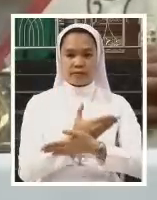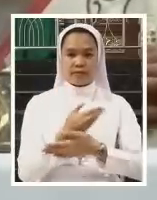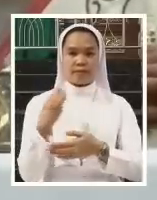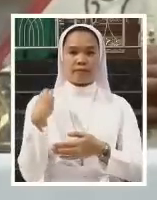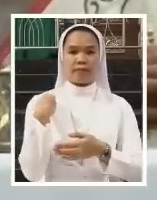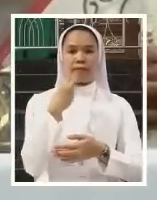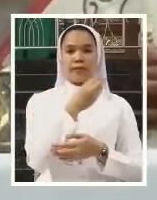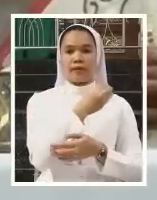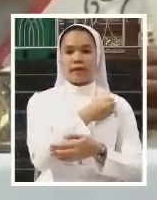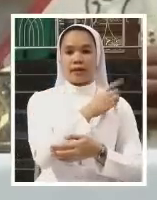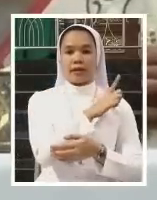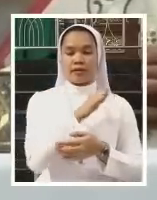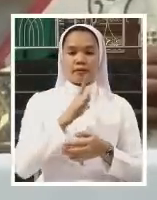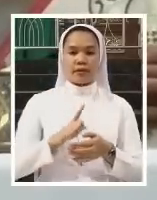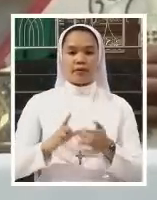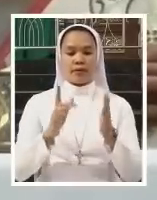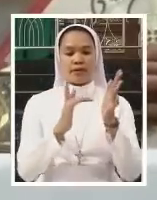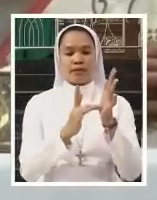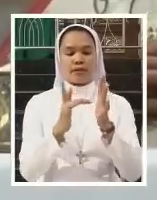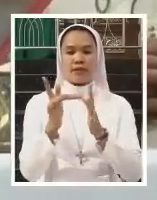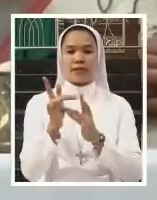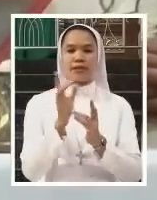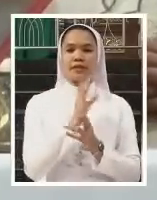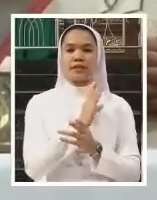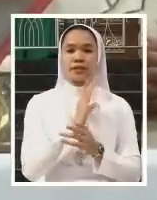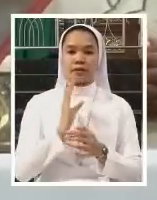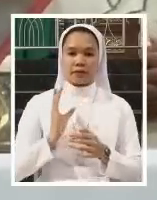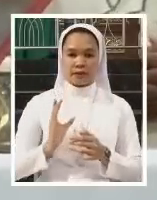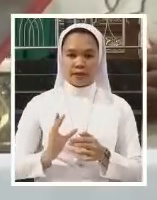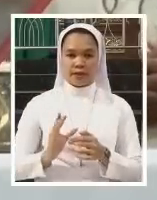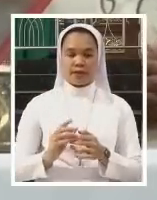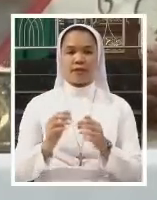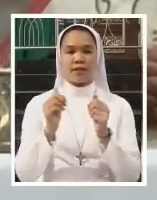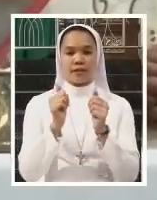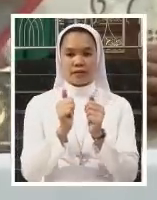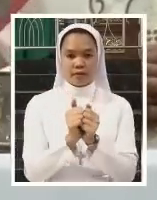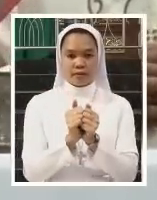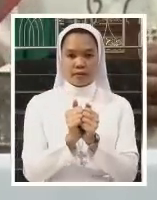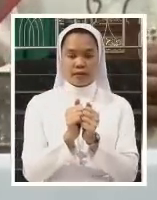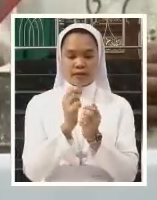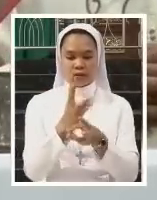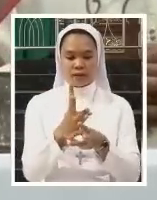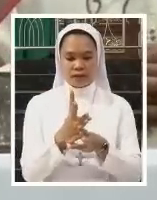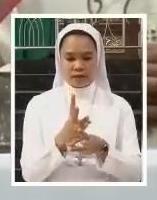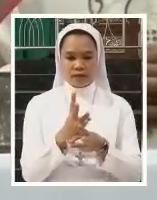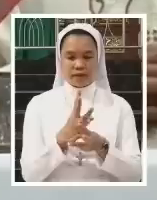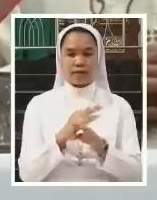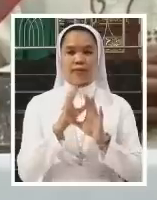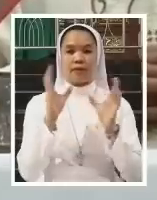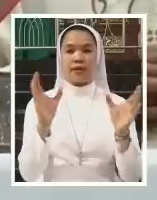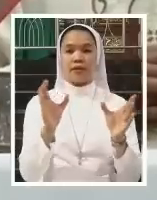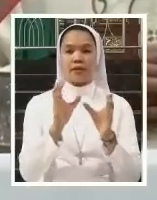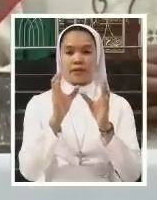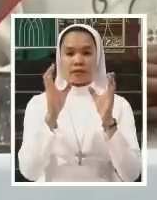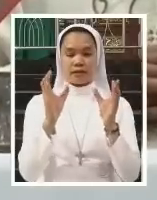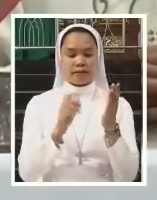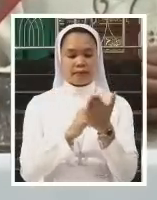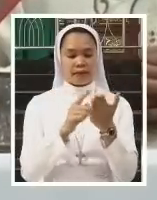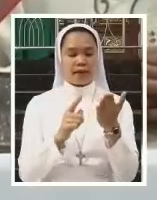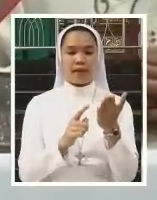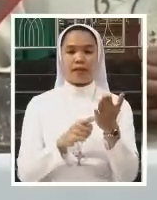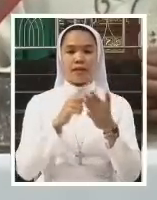kagurang ng Heso Kristo. Sa saiyang pagtubuot, sineselebrar mi ining